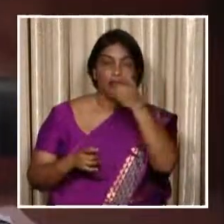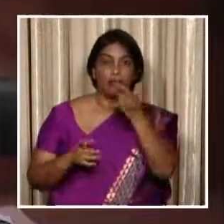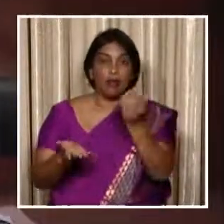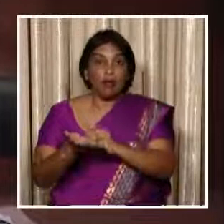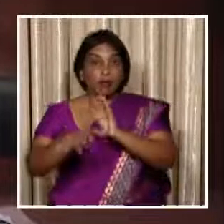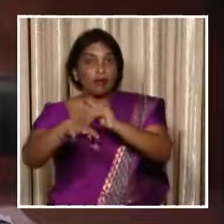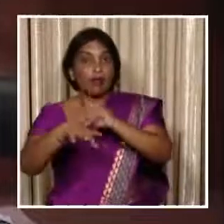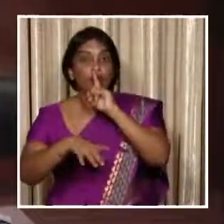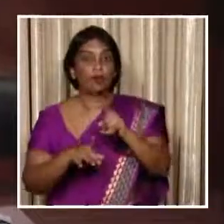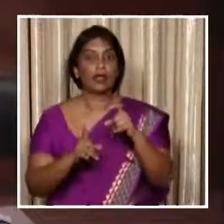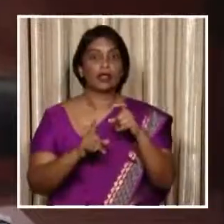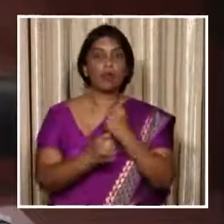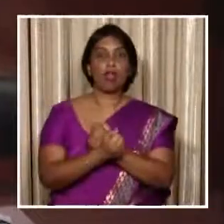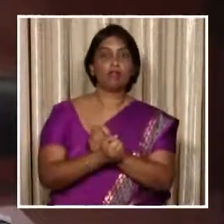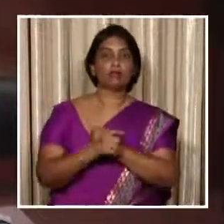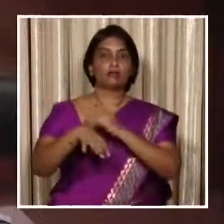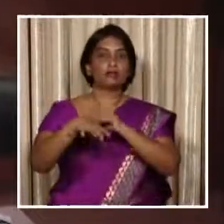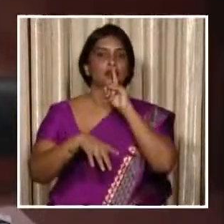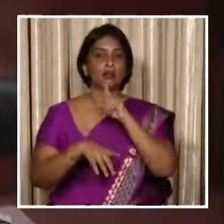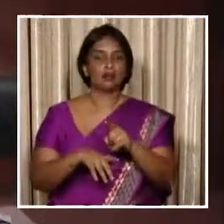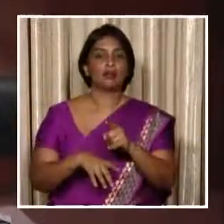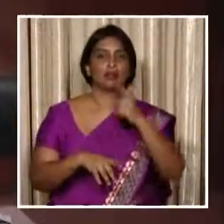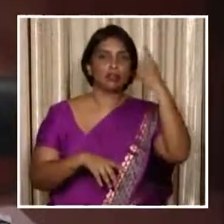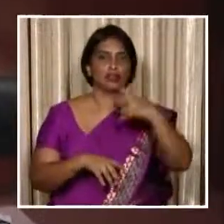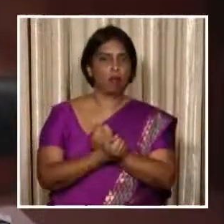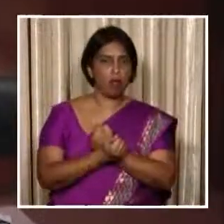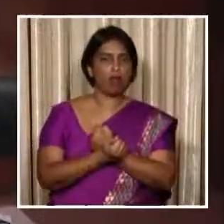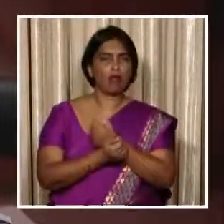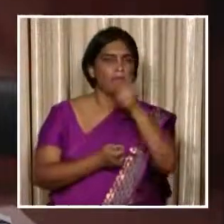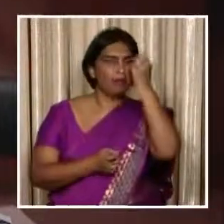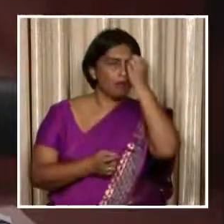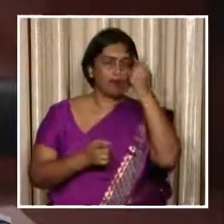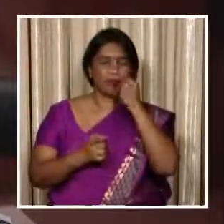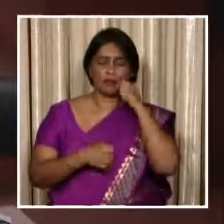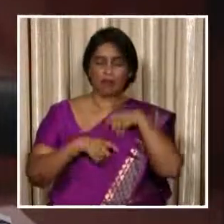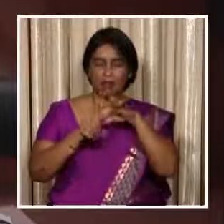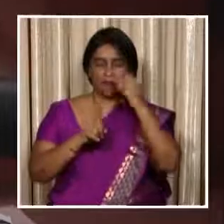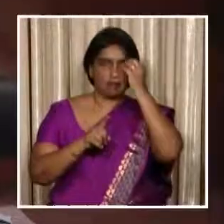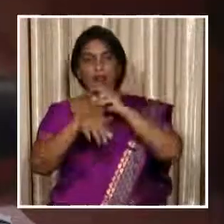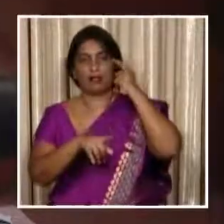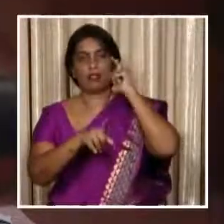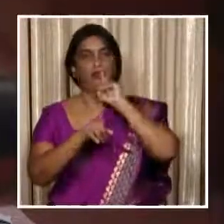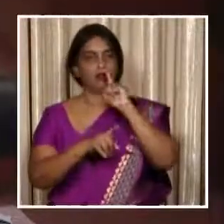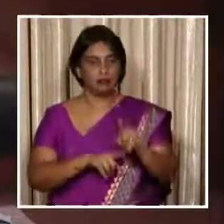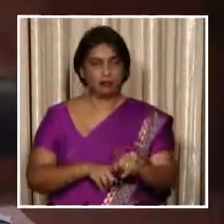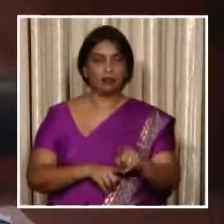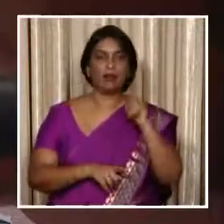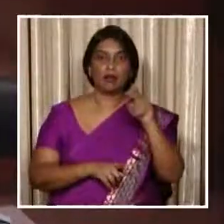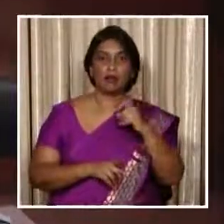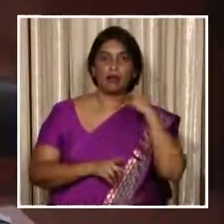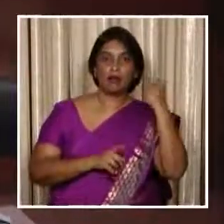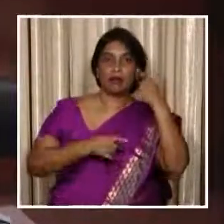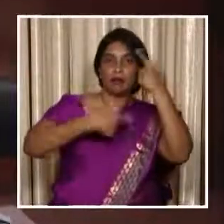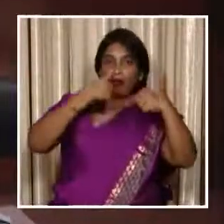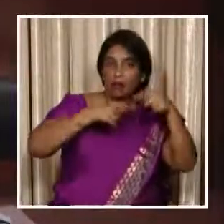முறையான விசாரணை எப்படி நடக்கும் என்றார் இத்தனை ஹிட்டப்பு நியோஜ போலீஸ்பதிவரே தமாய் சாட்சிகாரையட அமதக உணாம மதக்கரன் சாட்சிகாரகே கதாவ